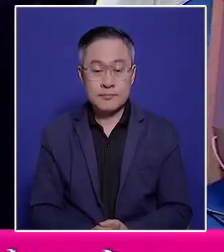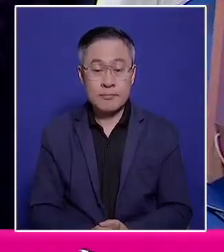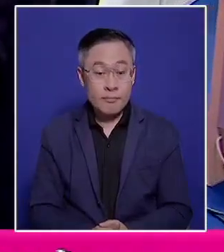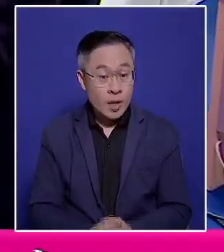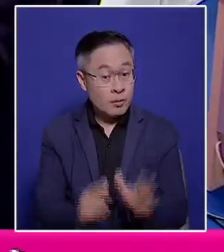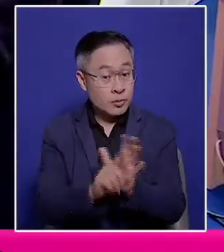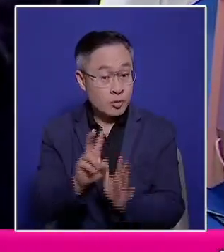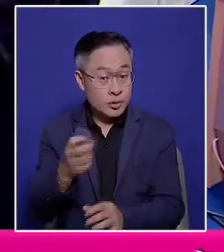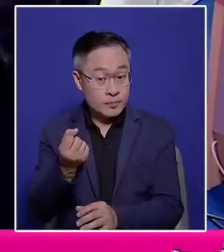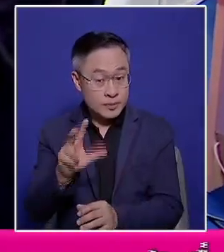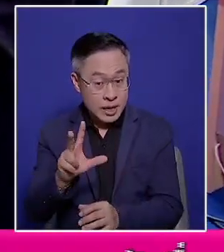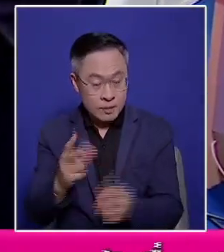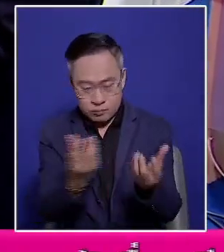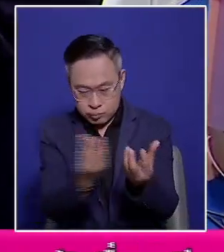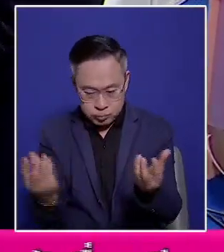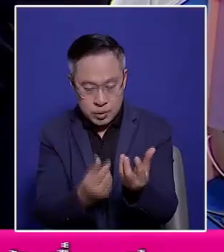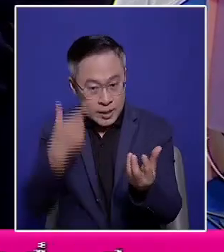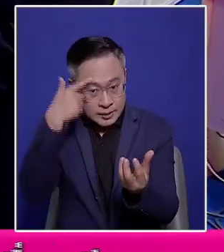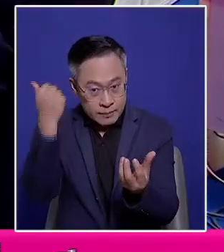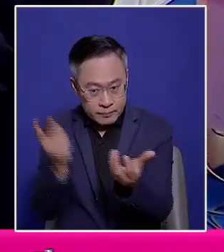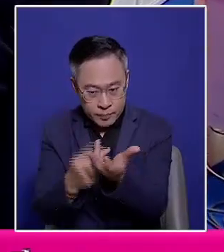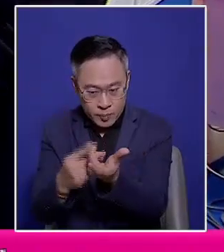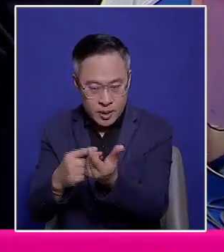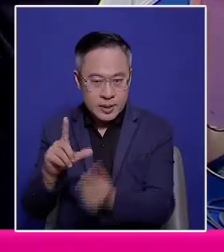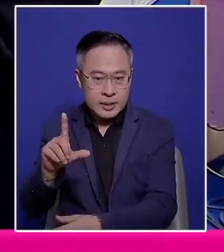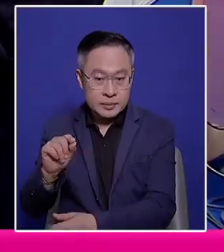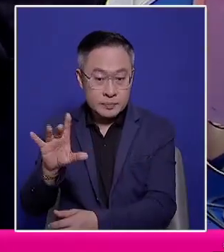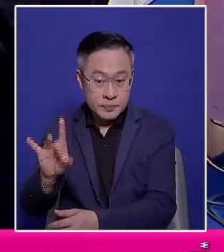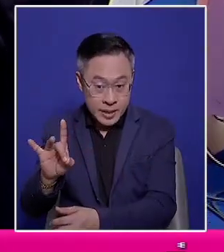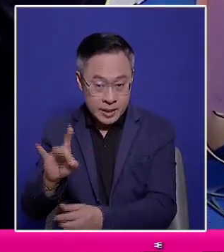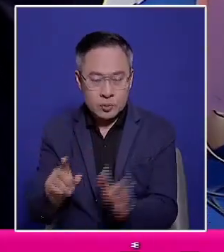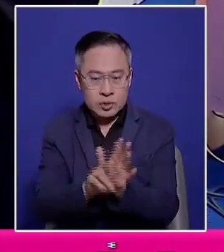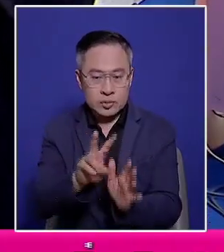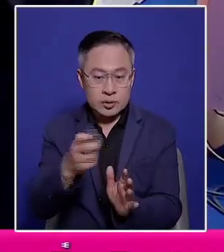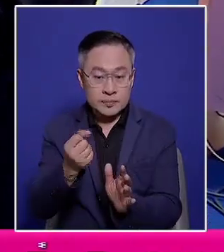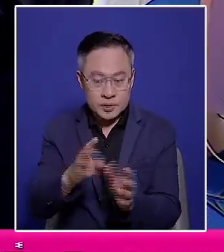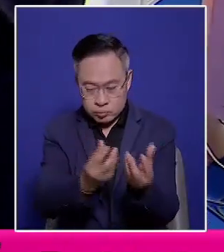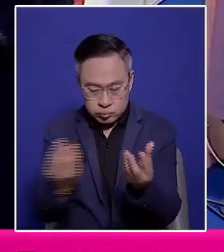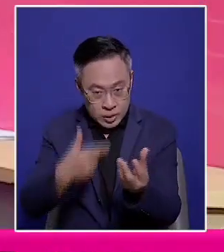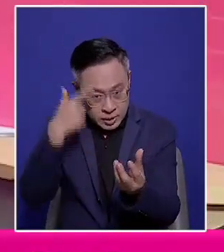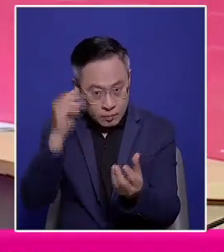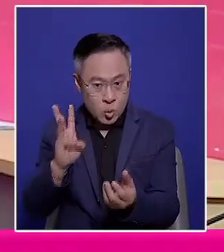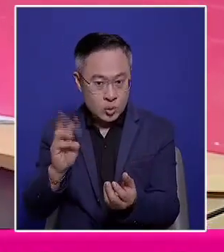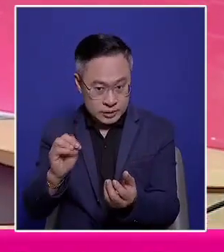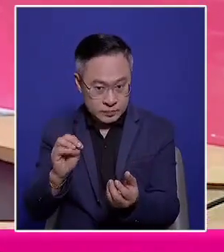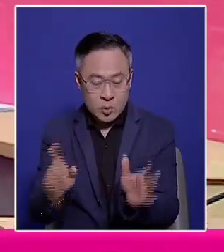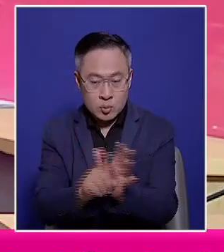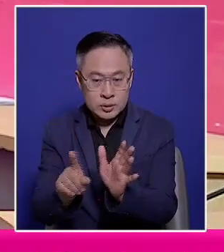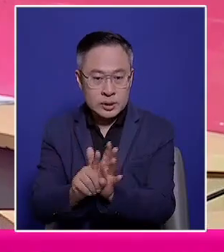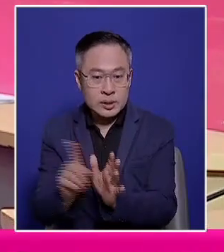งวดที่213จำนวน28ลูกงวดที่214จำนวน60ลู